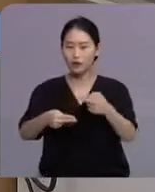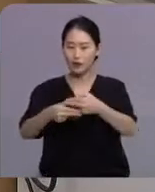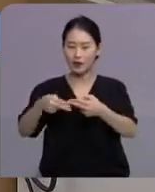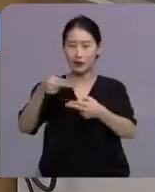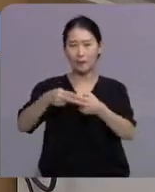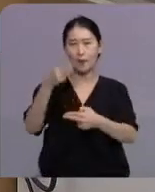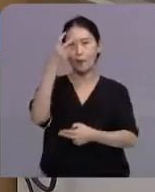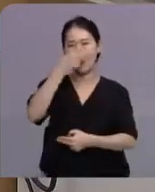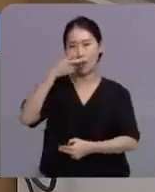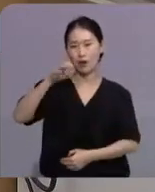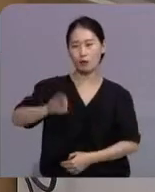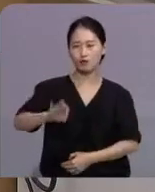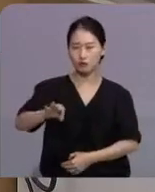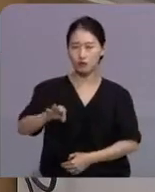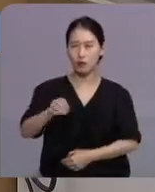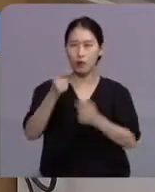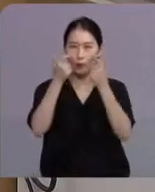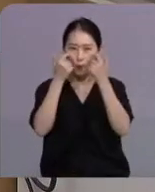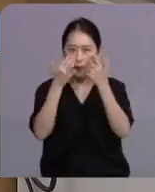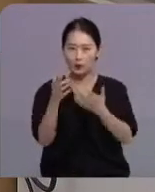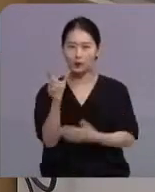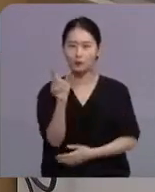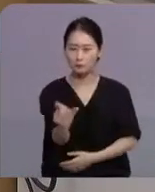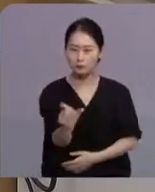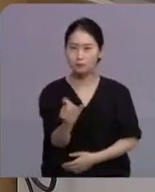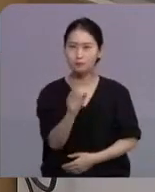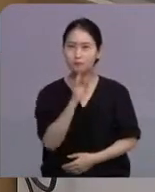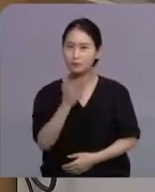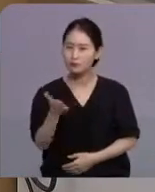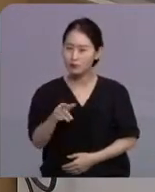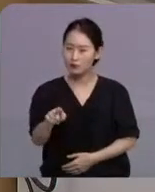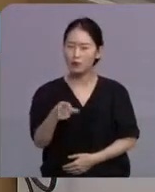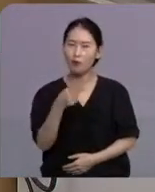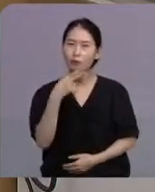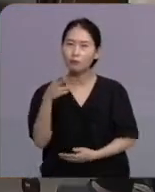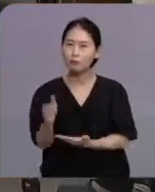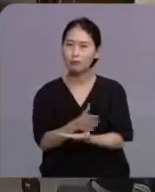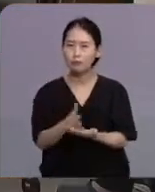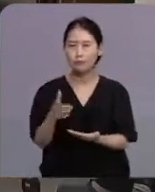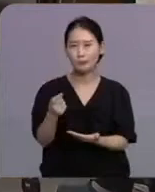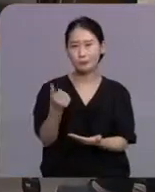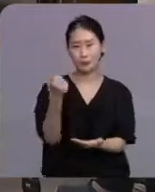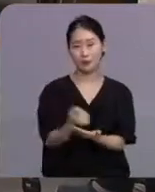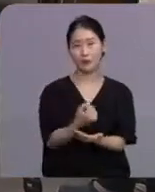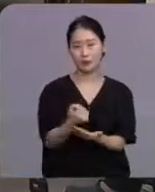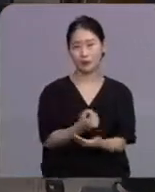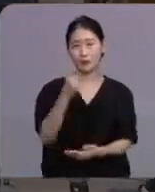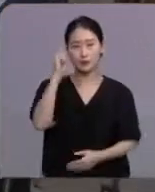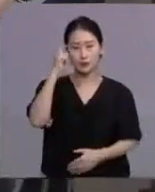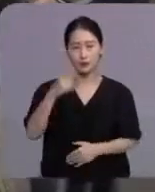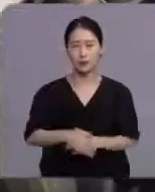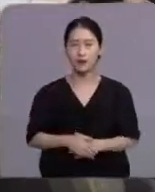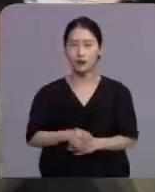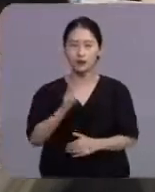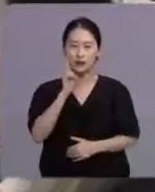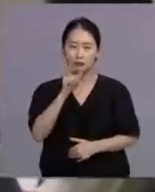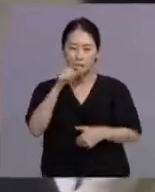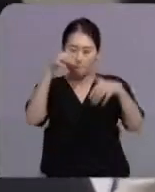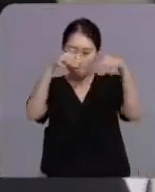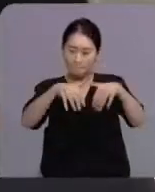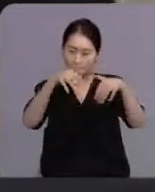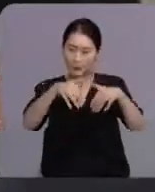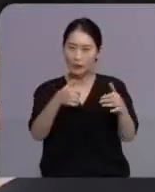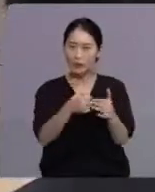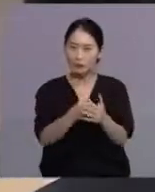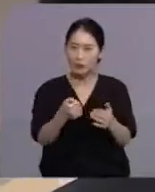돼야 되는데 그 분의 명기 안 된 부분에 대해서 저희들도 좀 안타깝게 생각을 하고 있습니다 기록적인 폭우 에 제대로 대응하지 못해